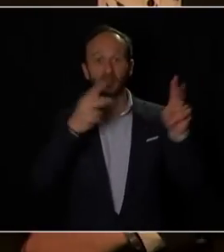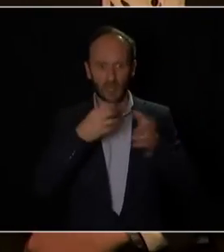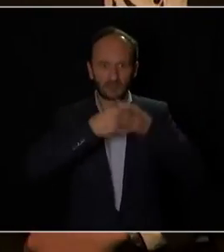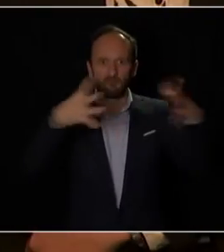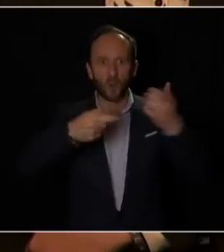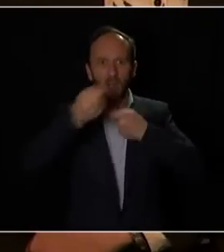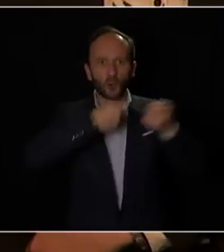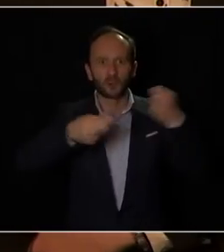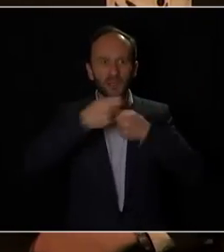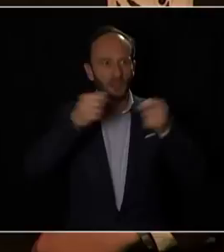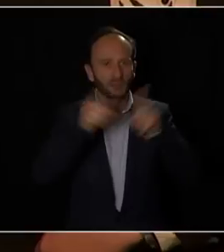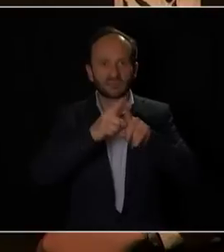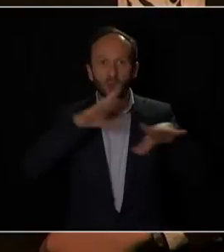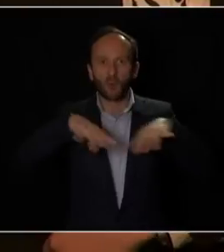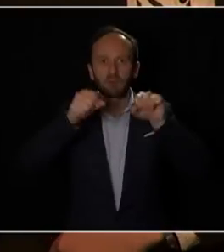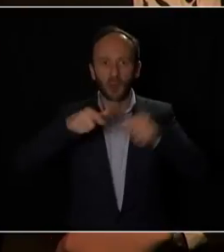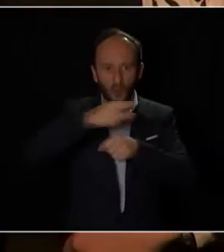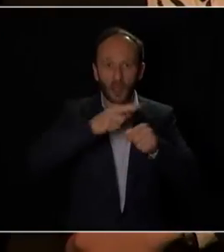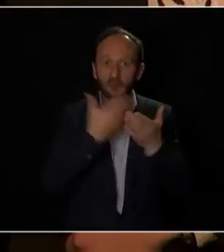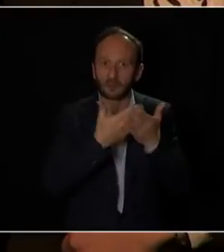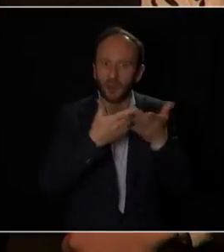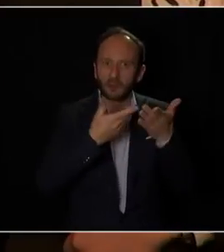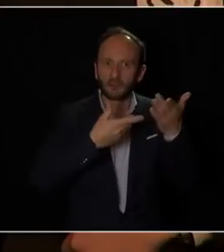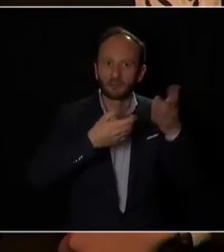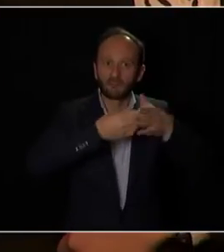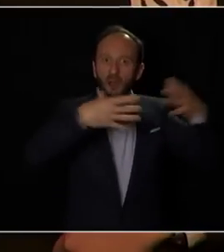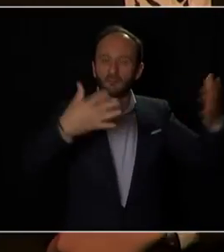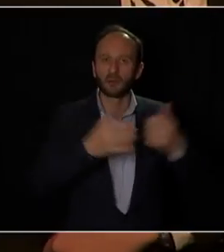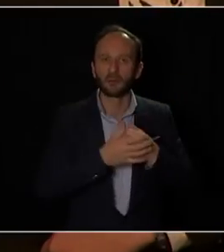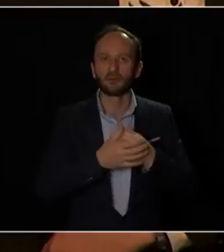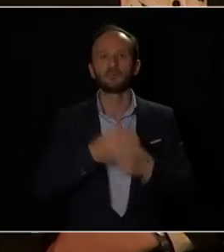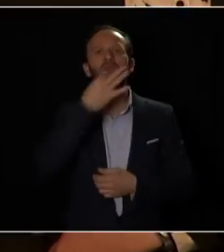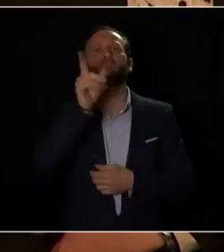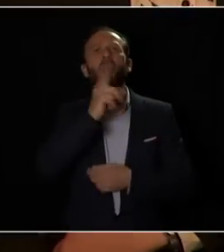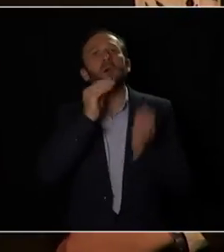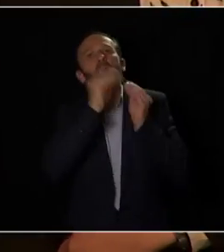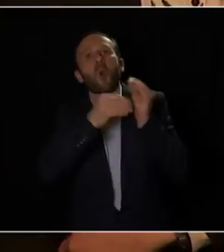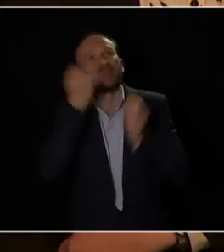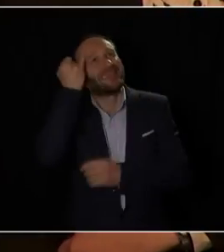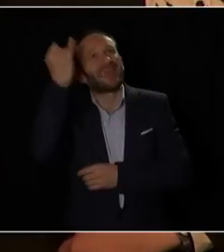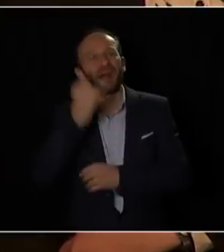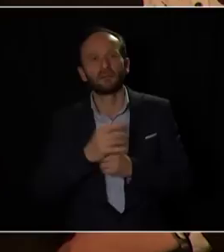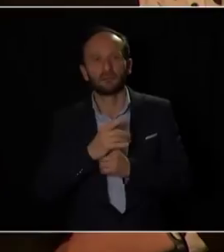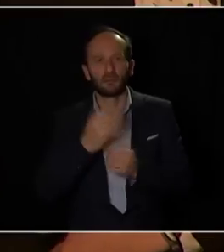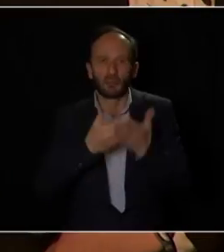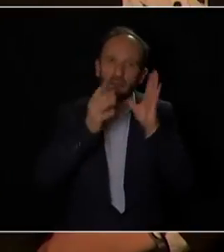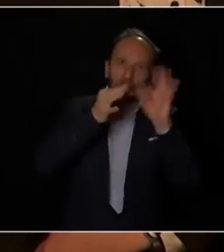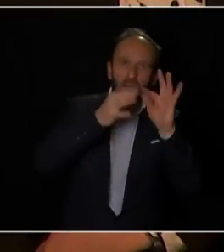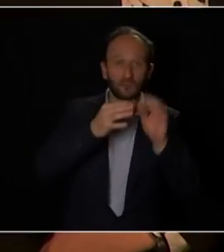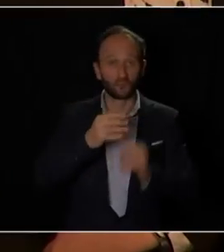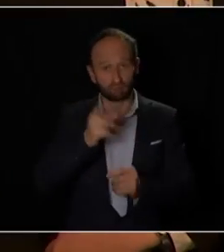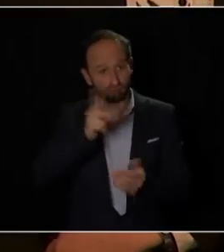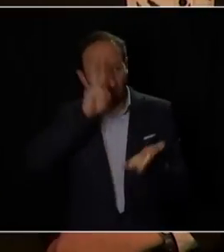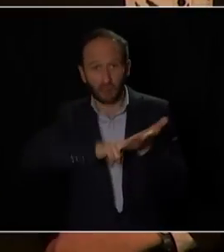local. Je ne décris pas, en faisant cela, un monde idéal, mais la réalité de ce qu'est devenu Dijon, son